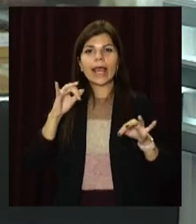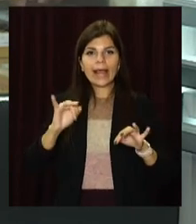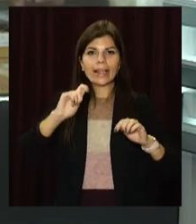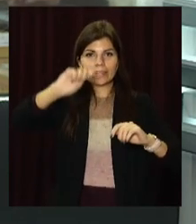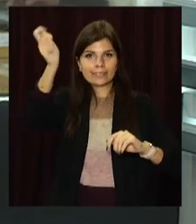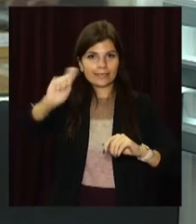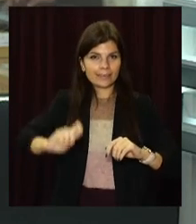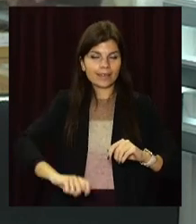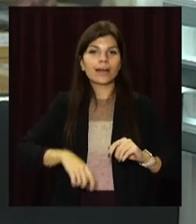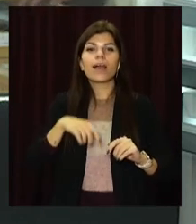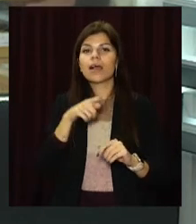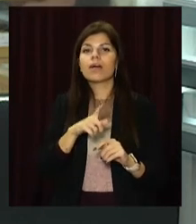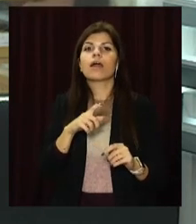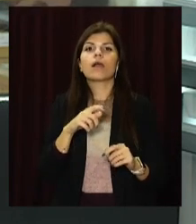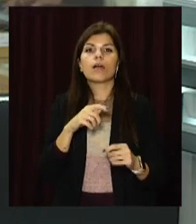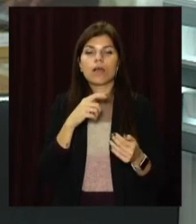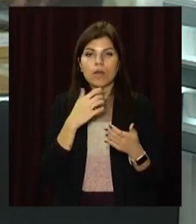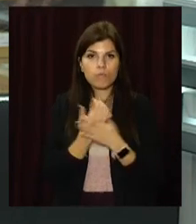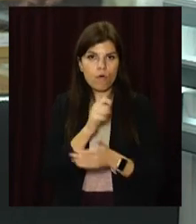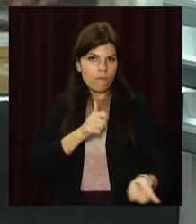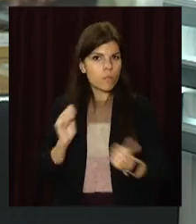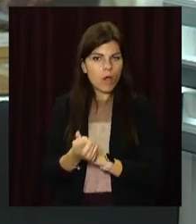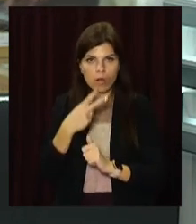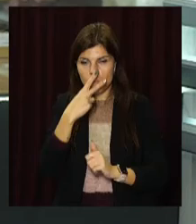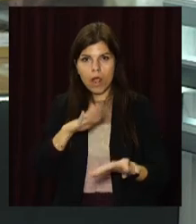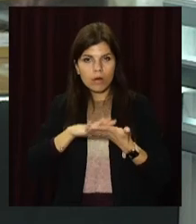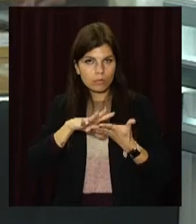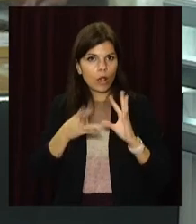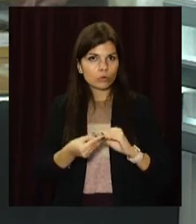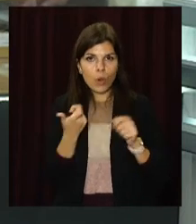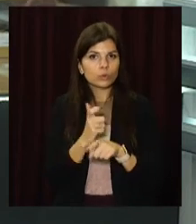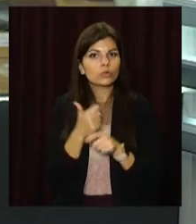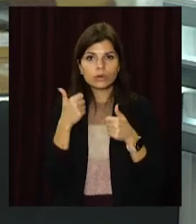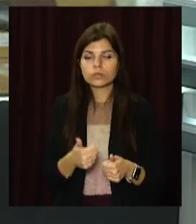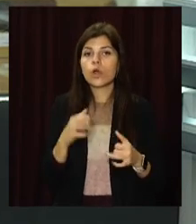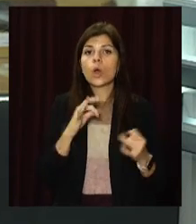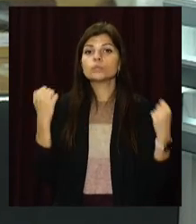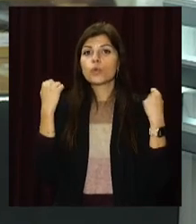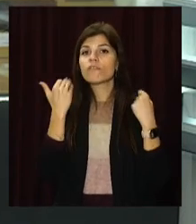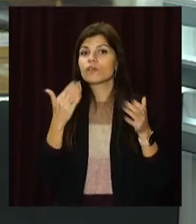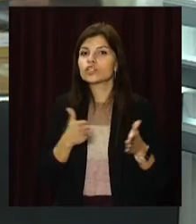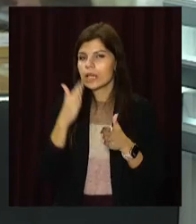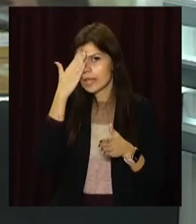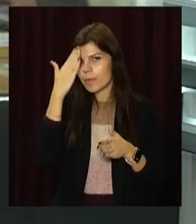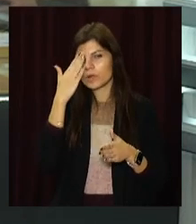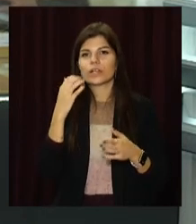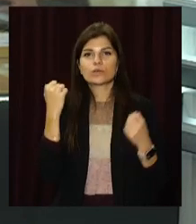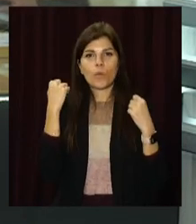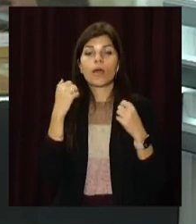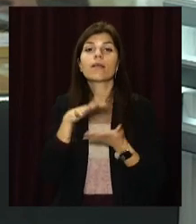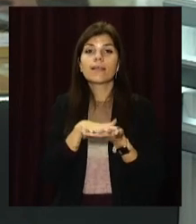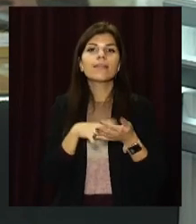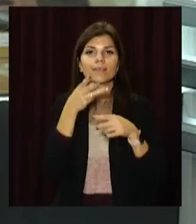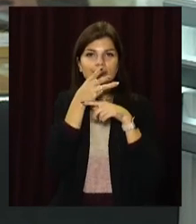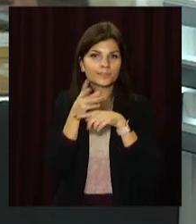та грації Емілія випередила півтисячі учасниць із різних міст України. Про спортивний шлях талановитої спортсменки – далі